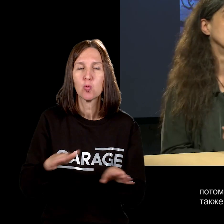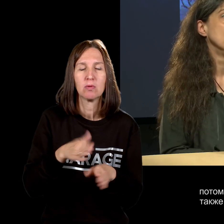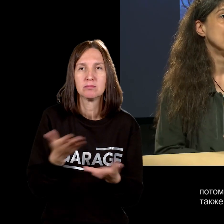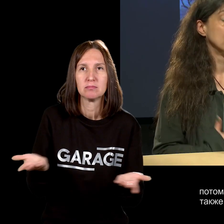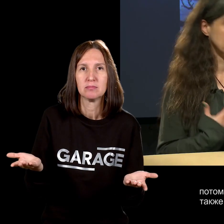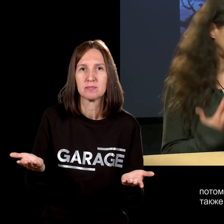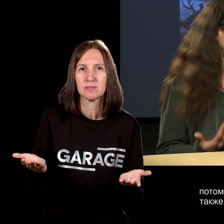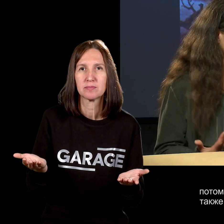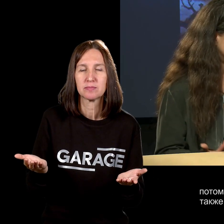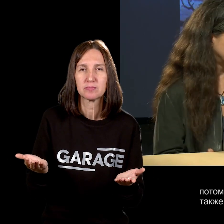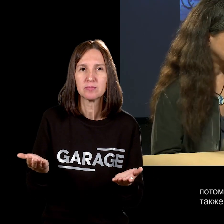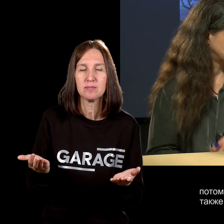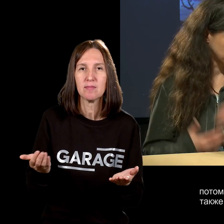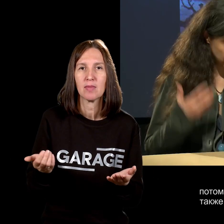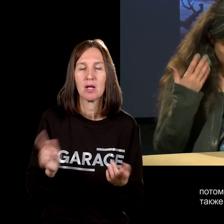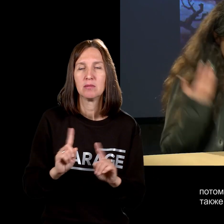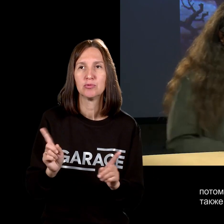абсолютно